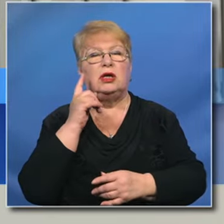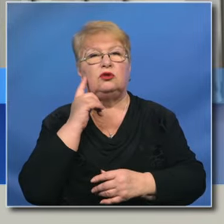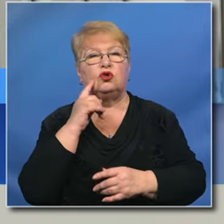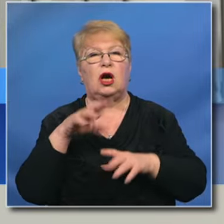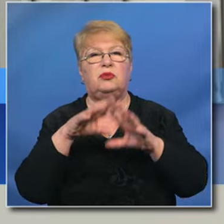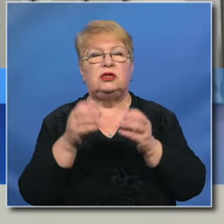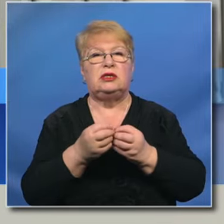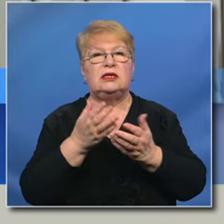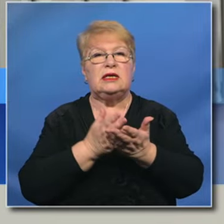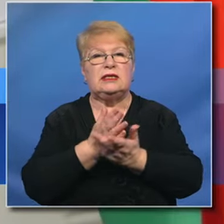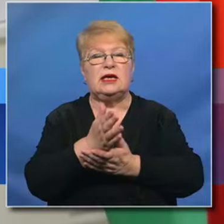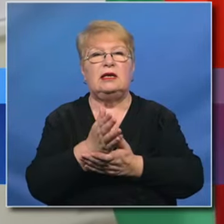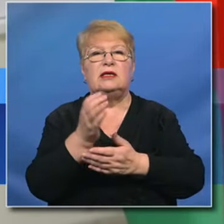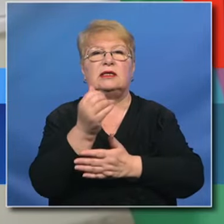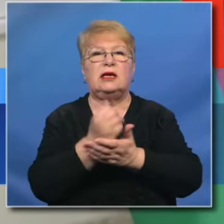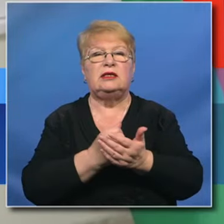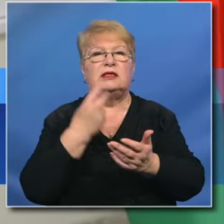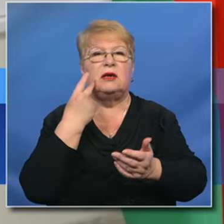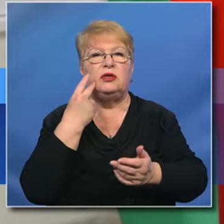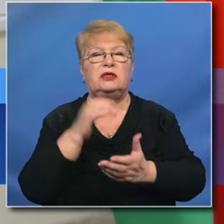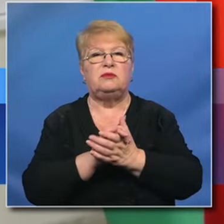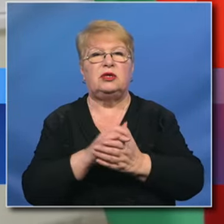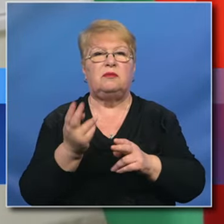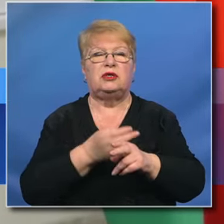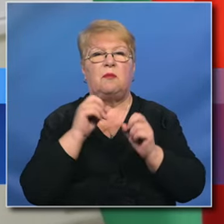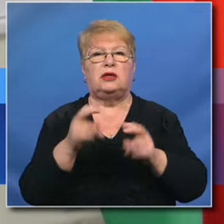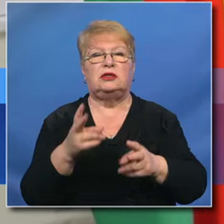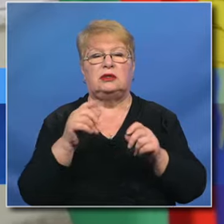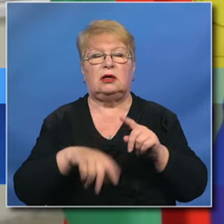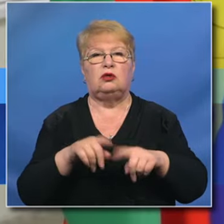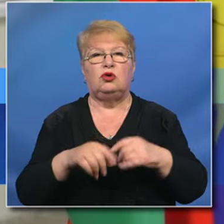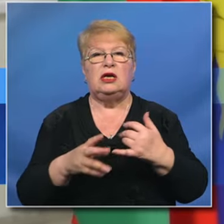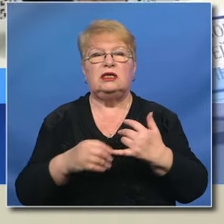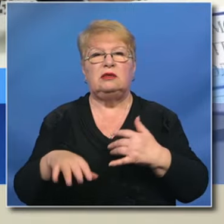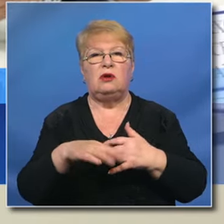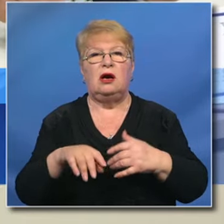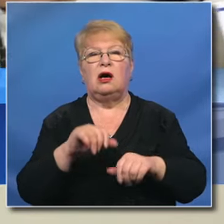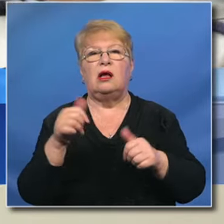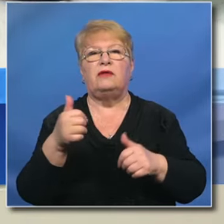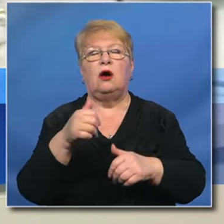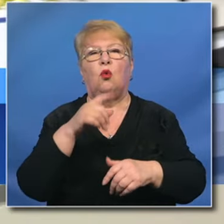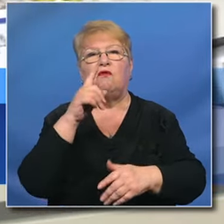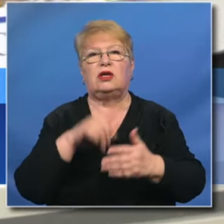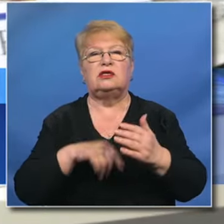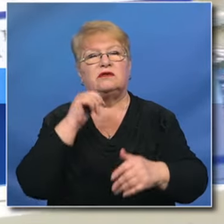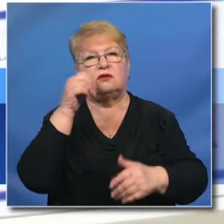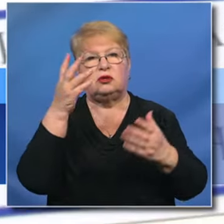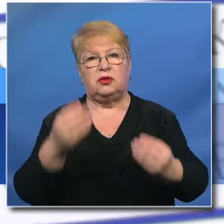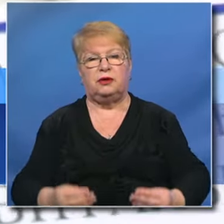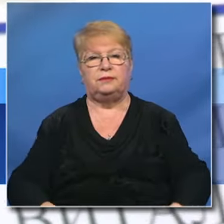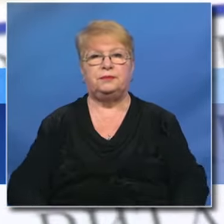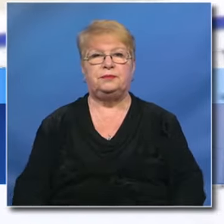усилия цели а также подчеркнуть важность сохранения стабильности мира и безопасности на родной земле а главное уверенности в завтрашнем